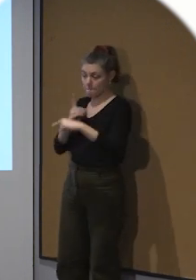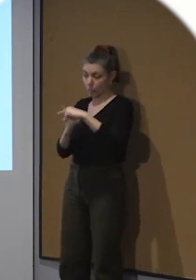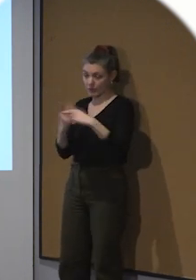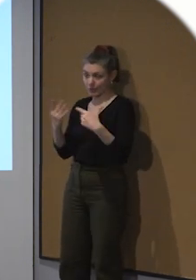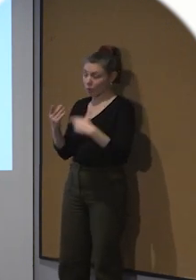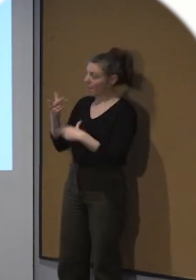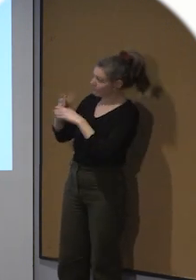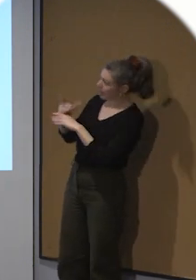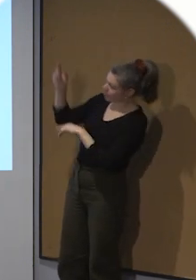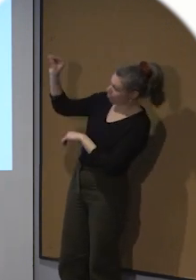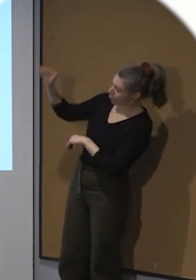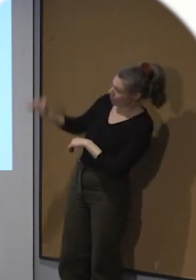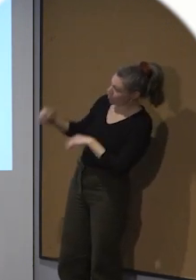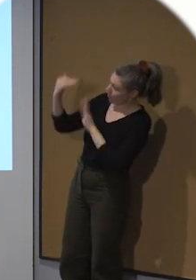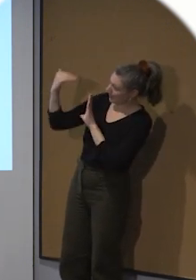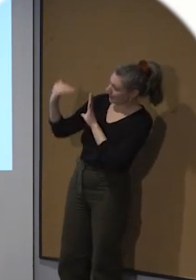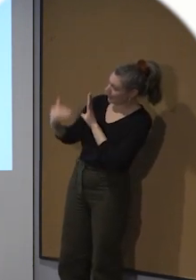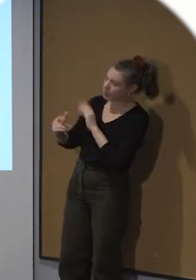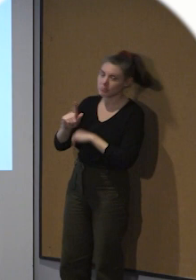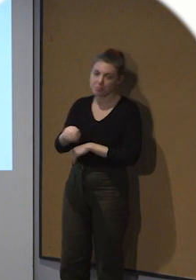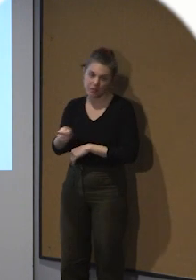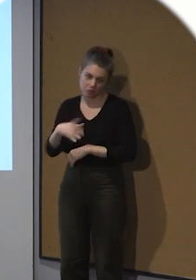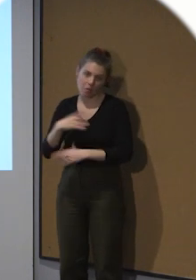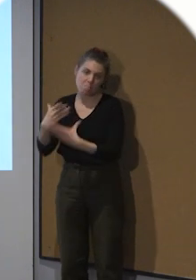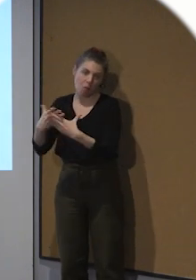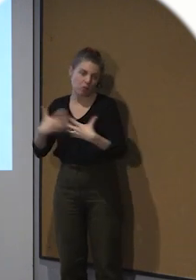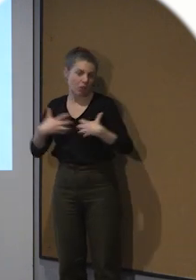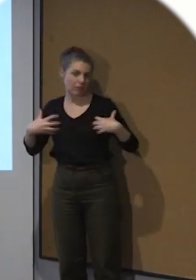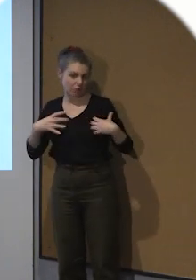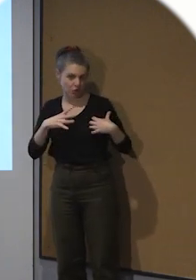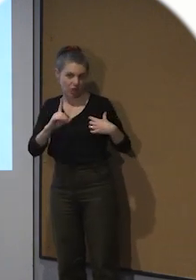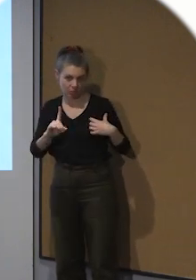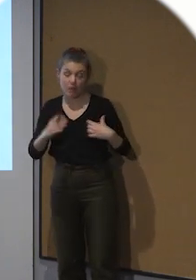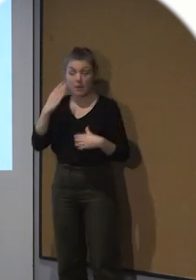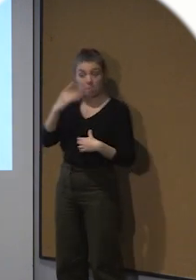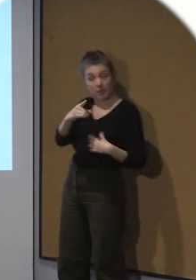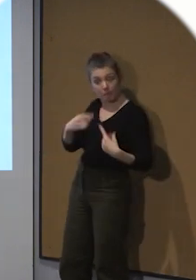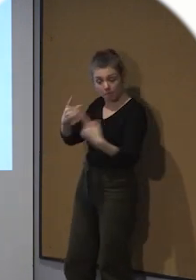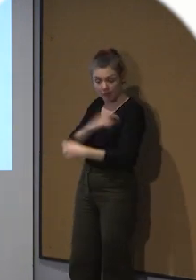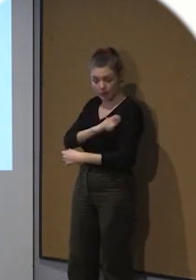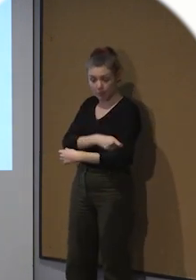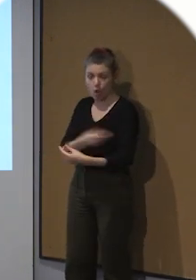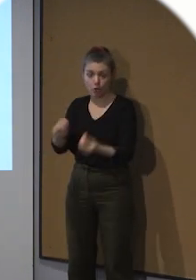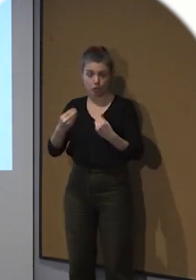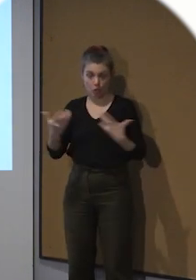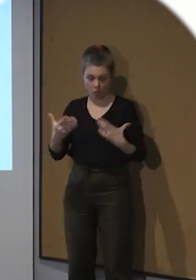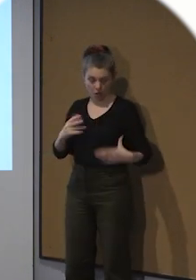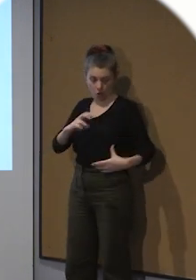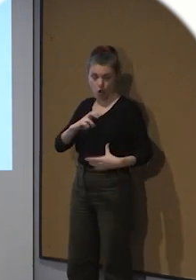par les travaux, les études et les travaux scientifiques. Donc l'activité physique favorise le développement harmonieux du